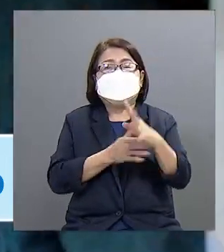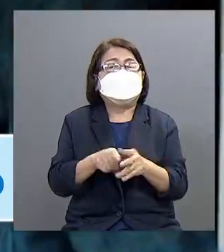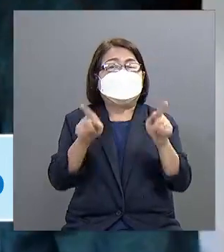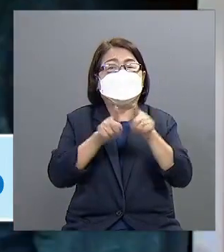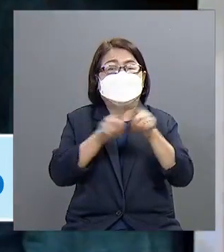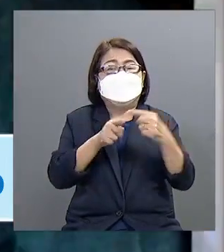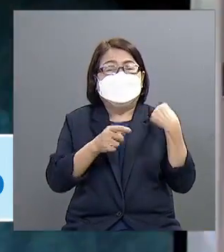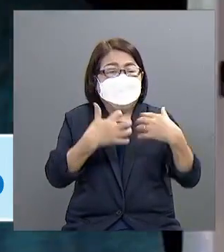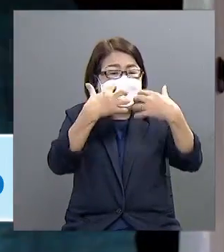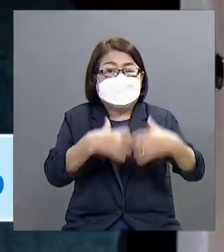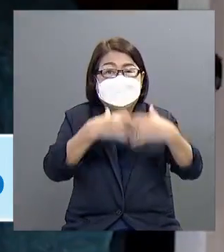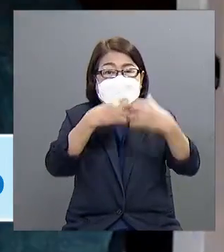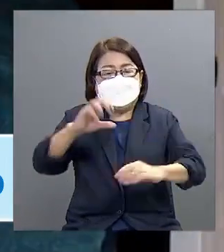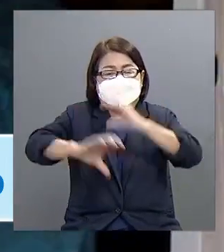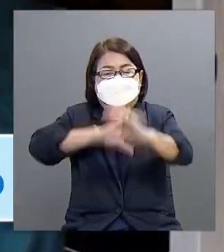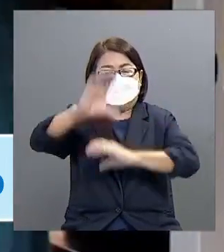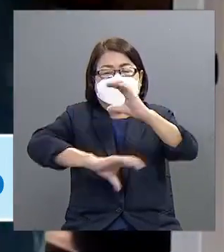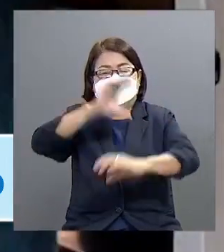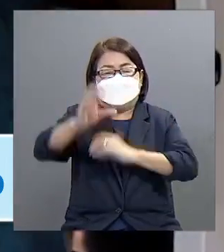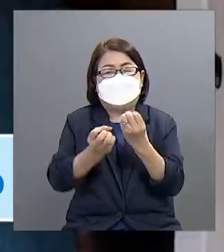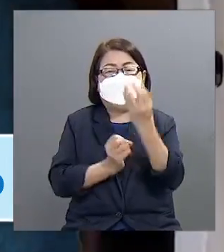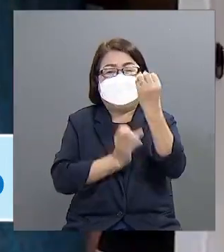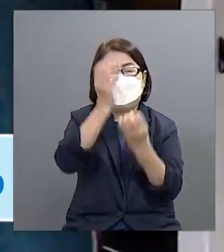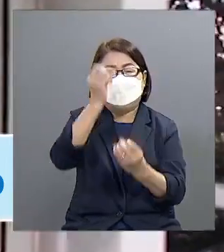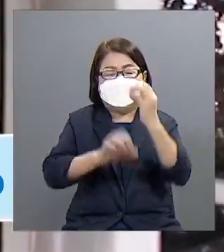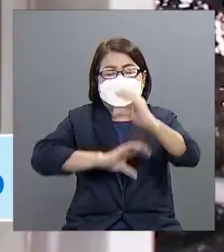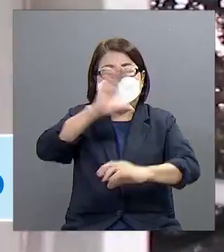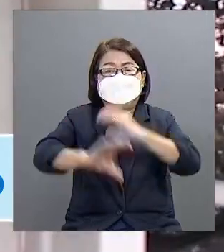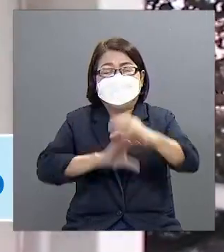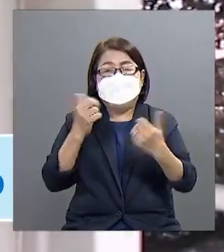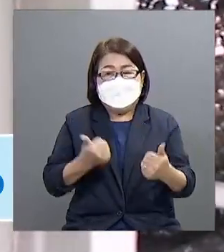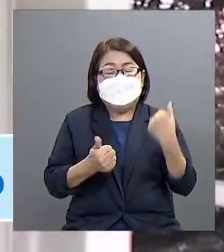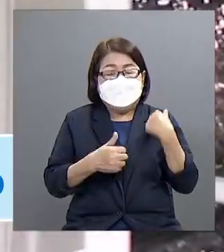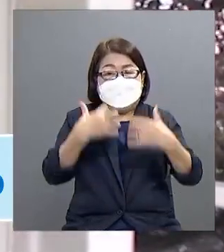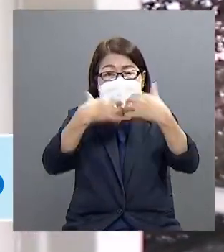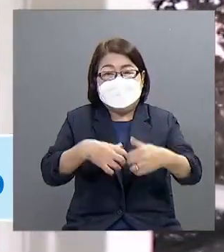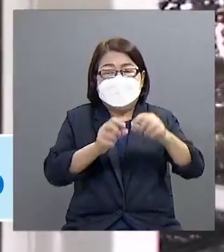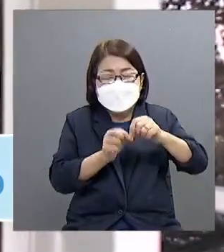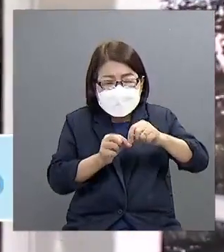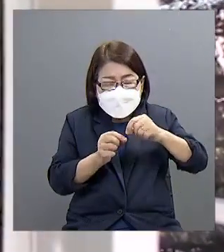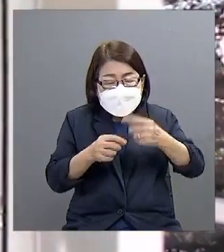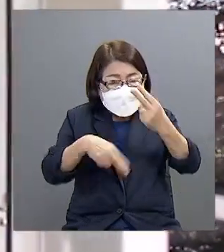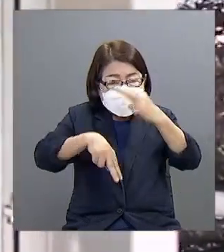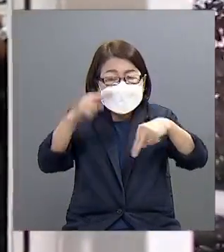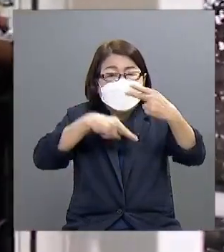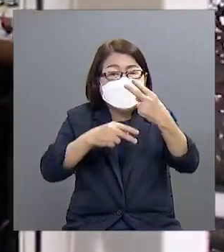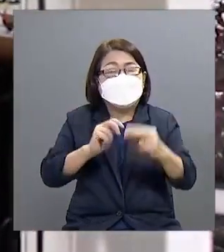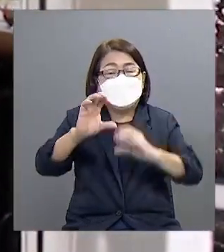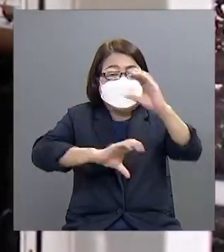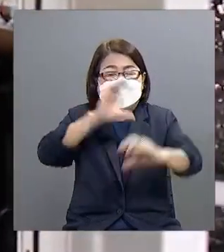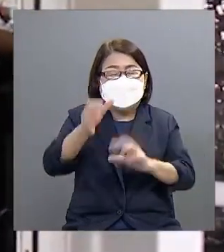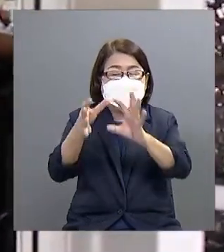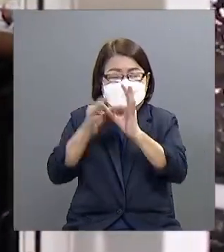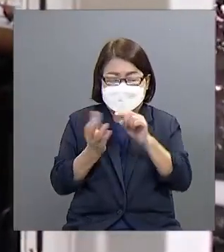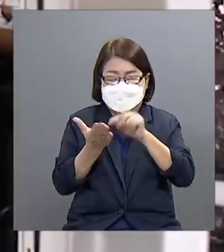ากาศในน้ำได้ทันทีโดยล่าสุดครับได้มีการนำเครื่องวัดออกซิเจนในน้ำแล้วก็ลิงก์สัญญาณแจ้งเตือนผ่านโทรศัพท์มือถือครับเมื่อพบว่า